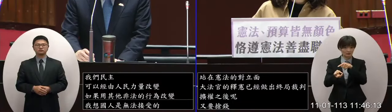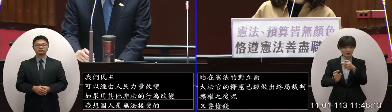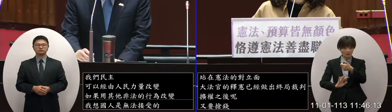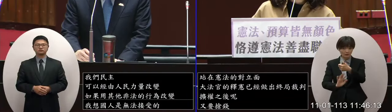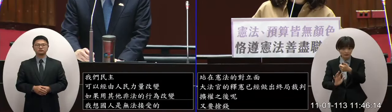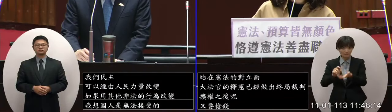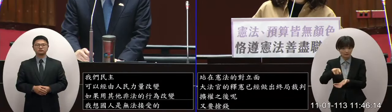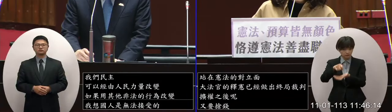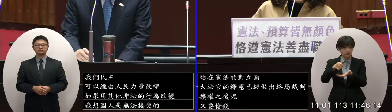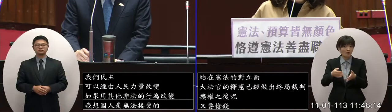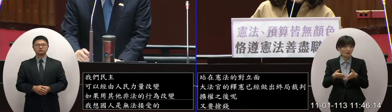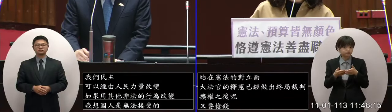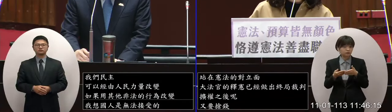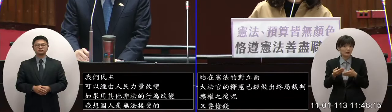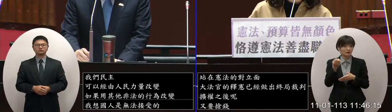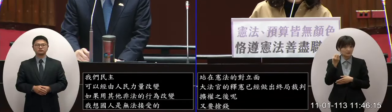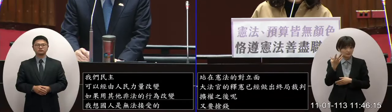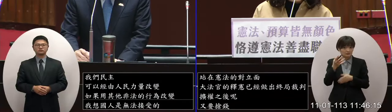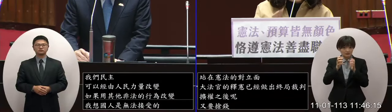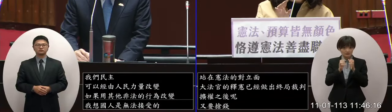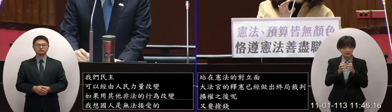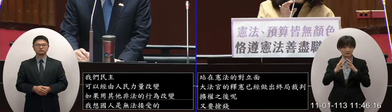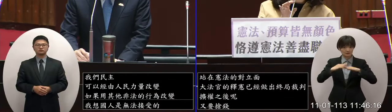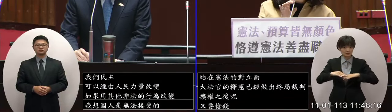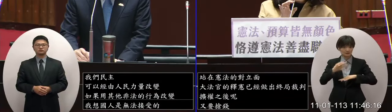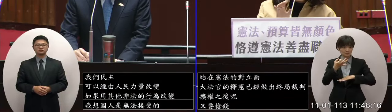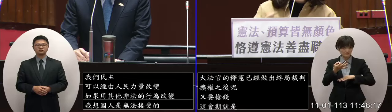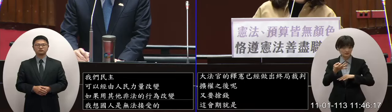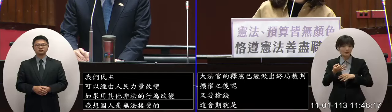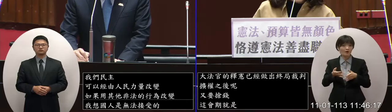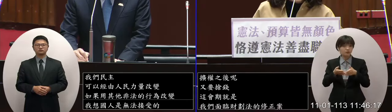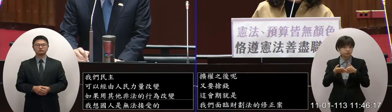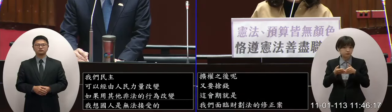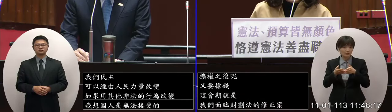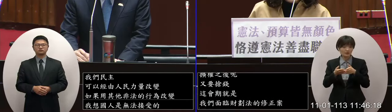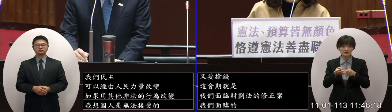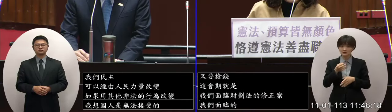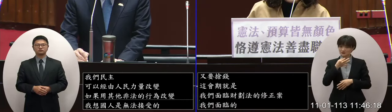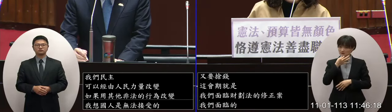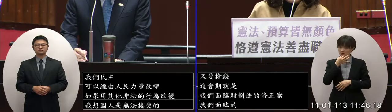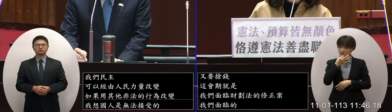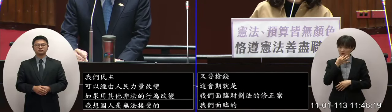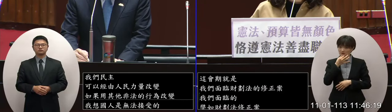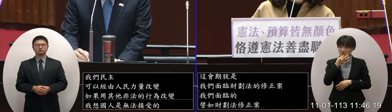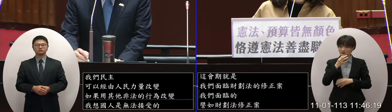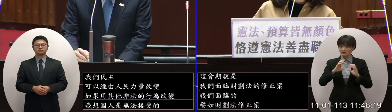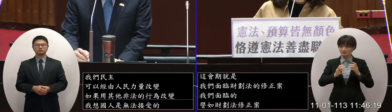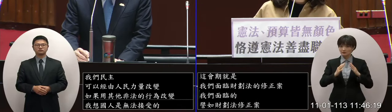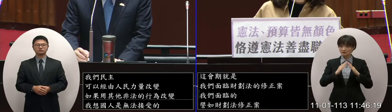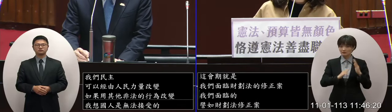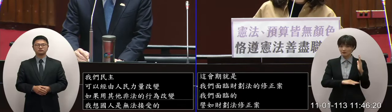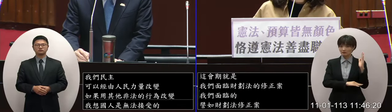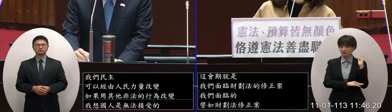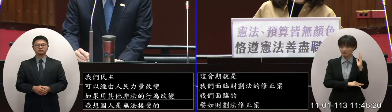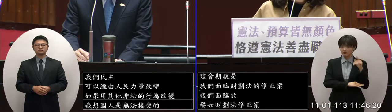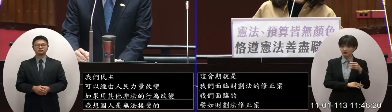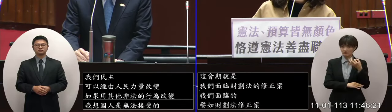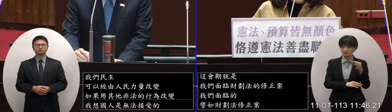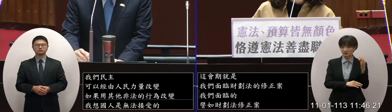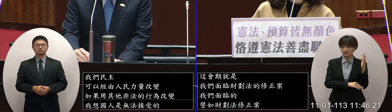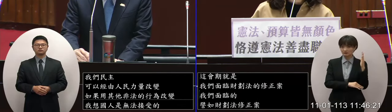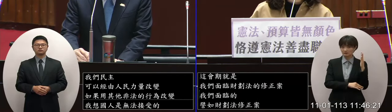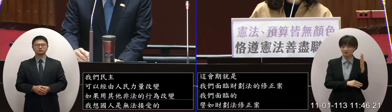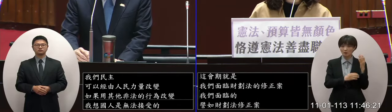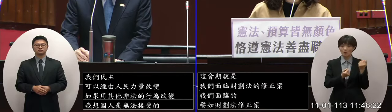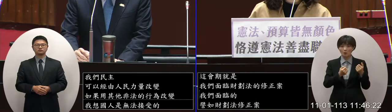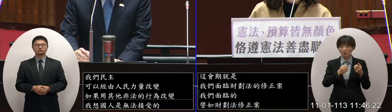新设基金，这都可能来破坏国家的财政纪律，摧毁国家预算的制度，